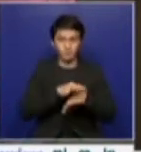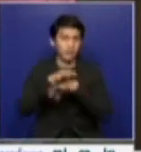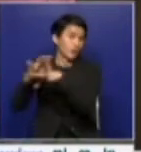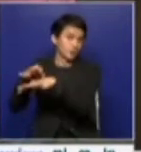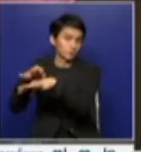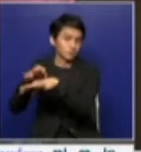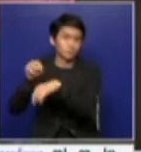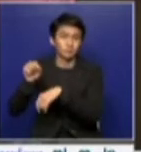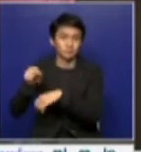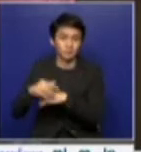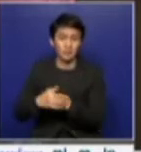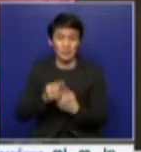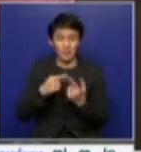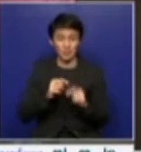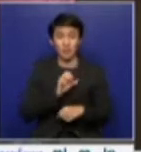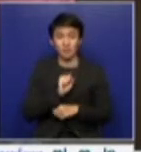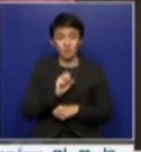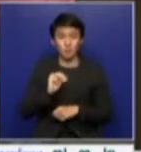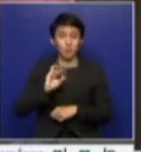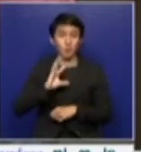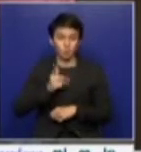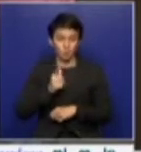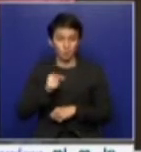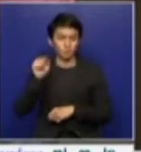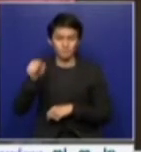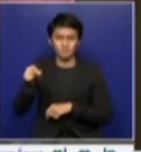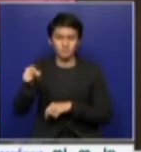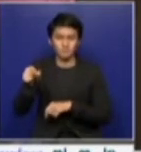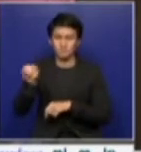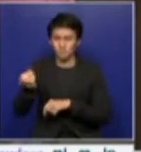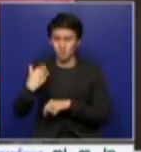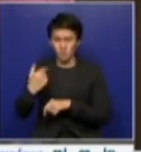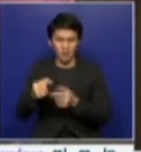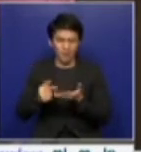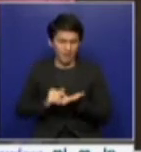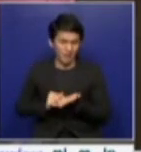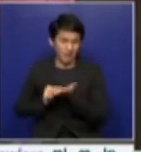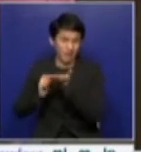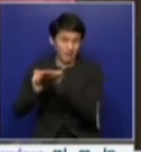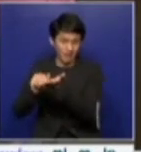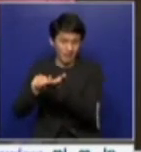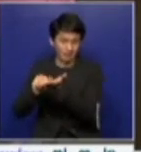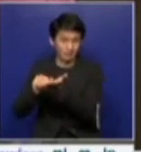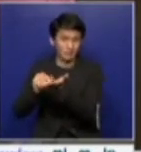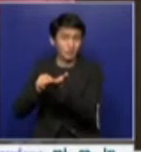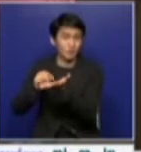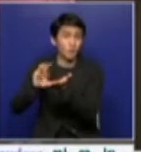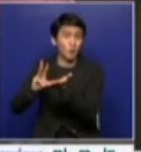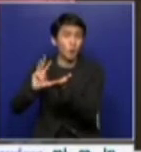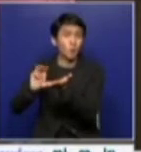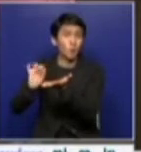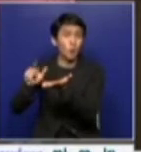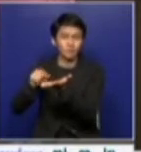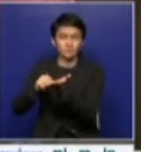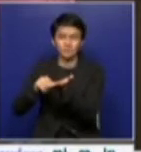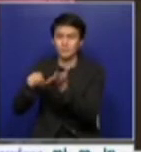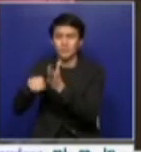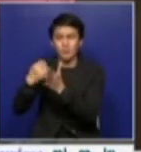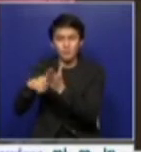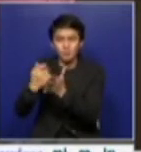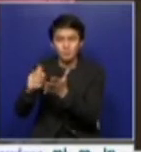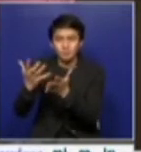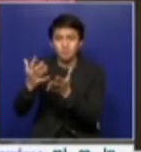แต่สมช.กลับลงมติคว่ำร่างรัฐธรรมนูญฉบับตวรสัตว์โดยไม่มีเหตุผลแต่อย่างใด